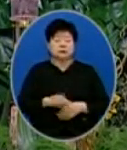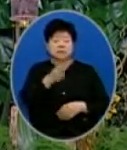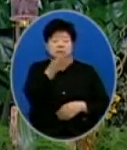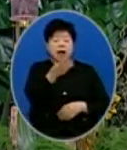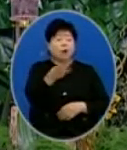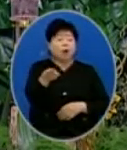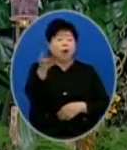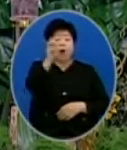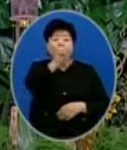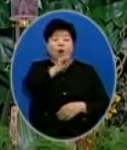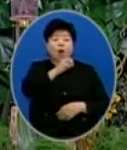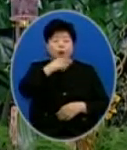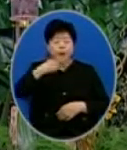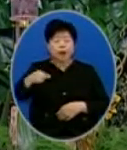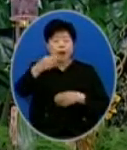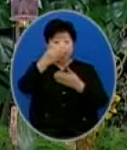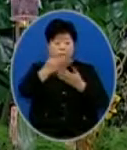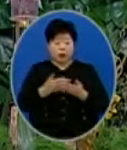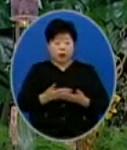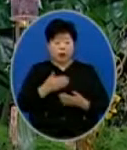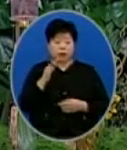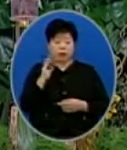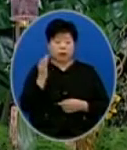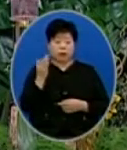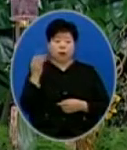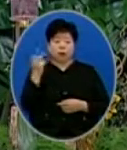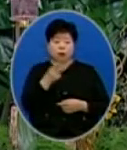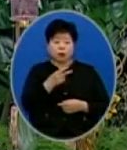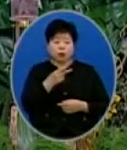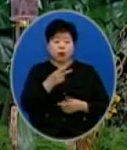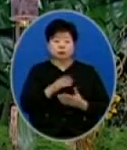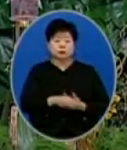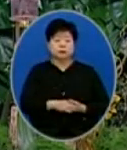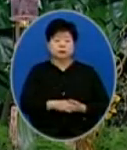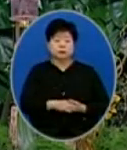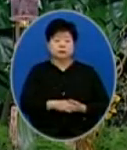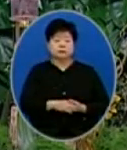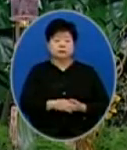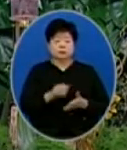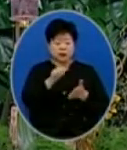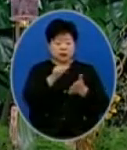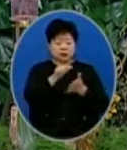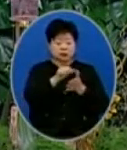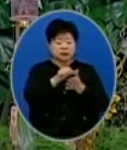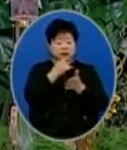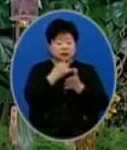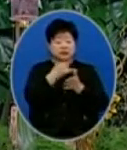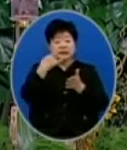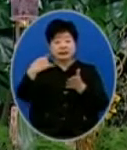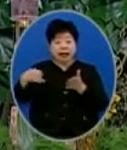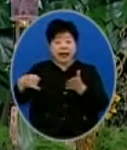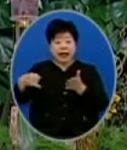3억 원 가까이 피해가 있게 되었습니다 그리고 큰딸이